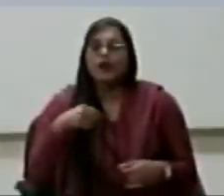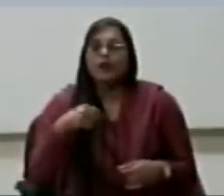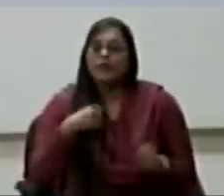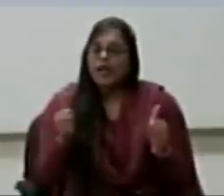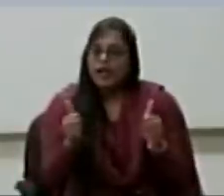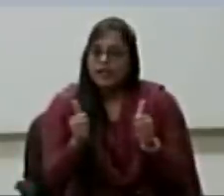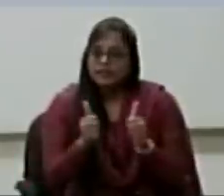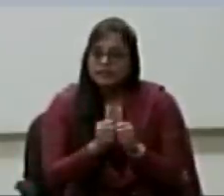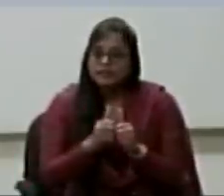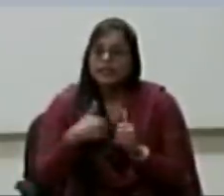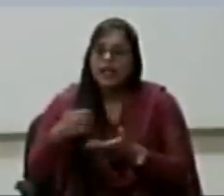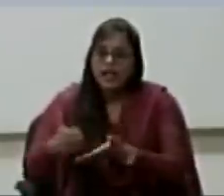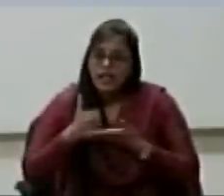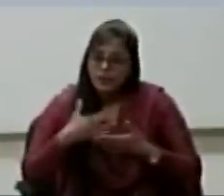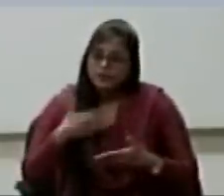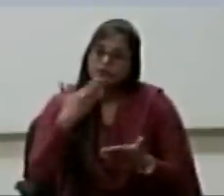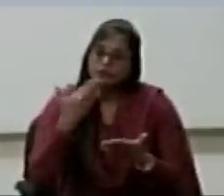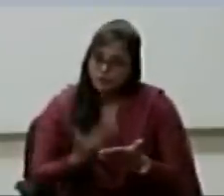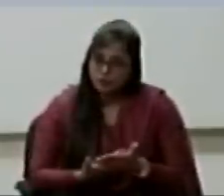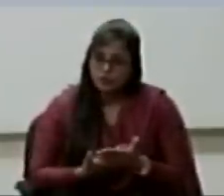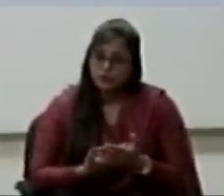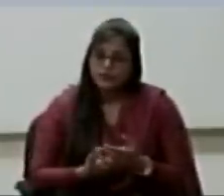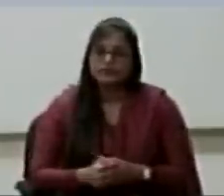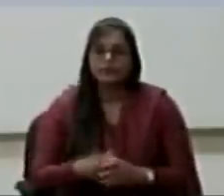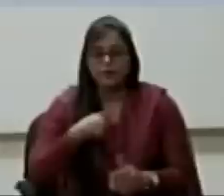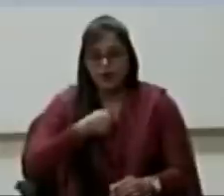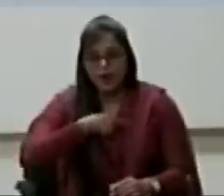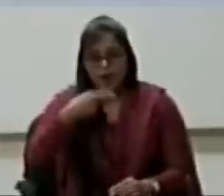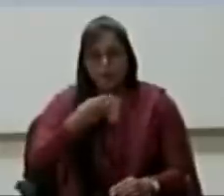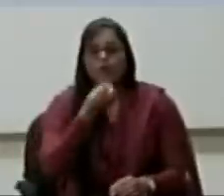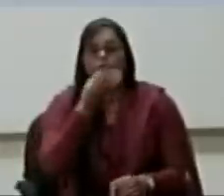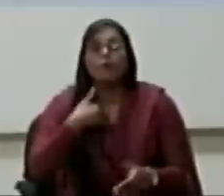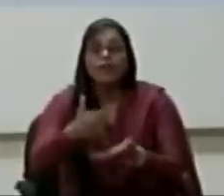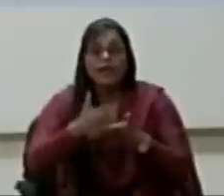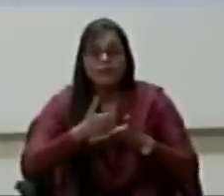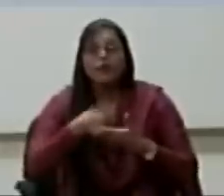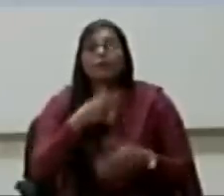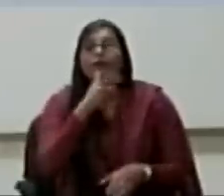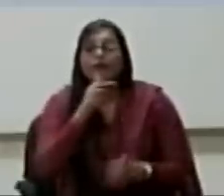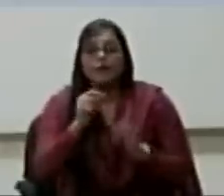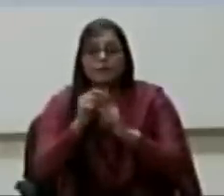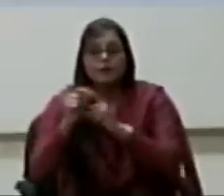তাদের প্রতি কৃতজ্ঞতা জানানো আমাদের উচিত। সেই কৃতজ্ঞতার অংশ হিসাবে আমরা তাদের নামগুলো একটু বলে দিতে চাই।